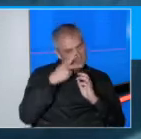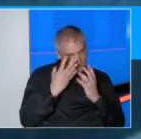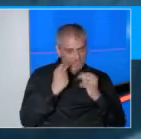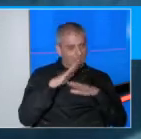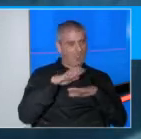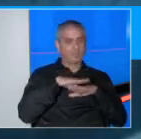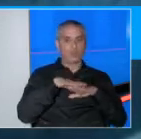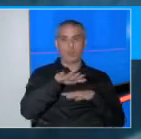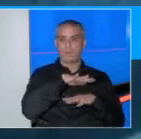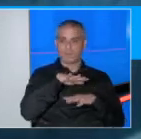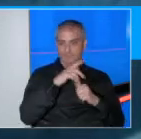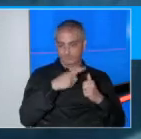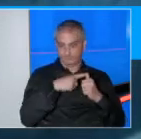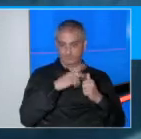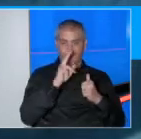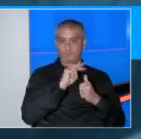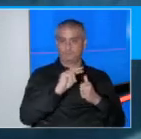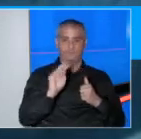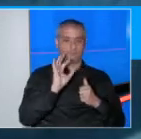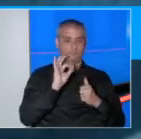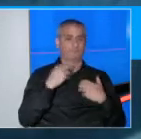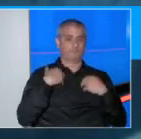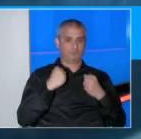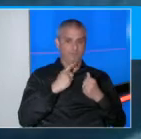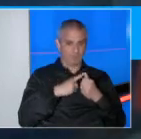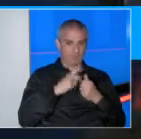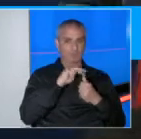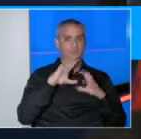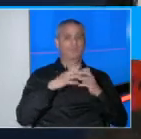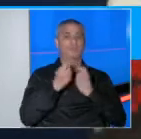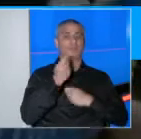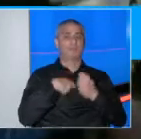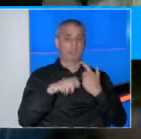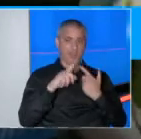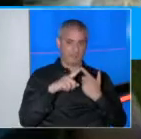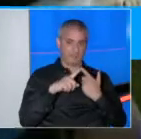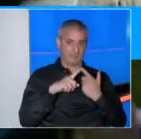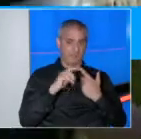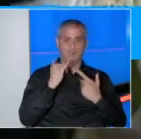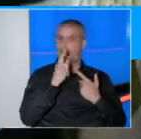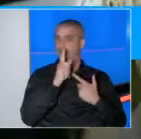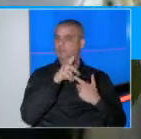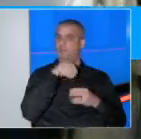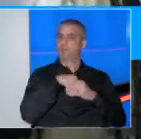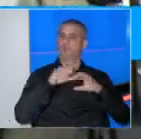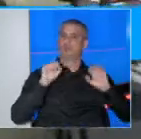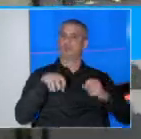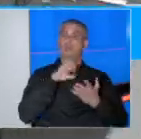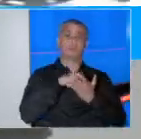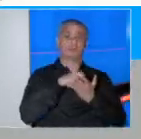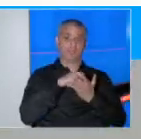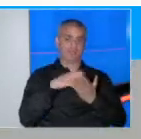תחומית. צורה כזו או אחרת, גם בנושא חוץ וביטחון, גם בנושאים חברתיים כלכליים, אמנם זה לא חלק מהשלטון